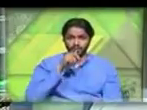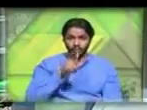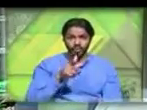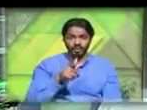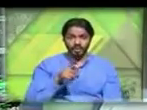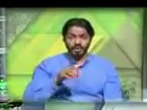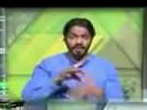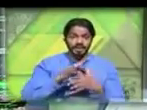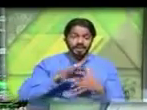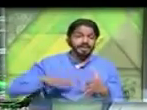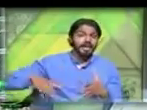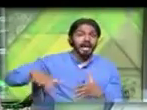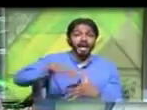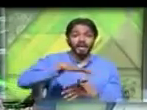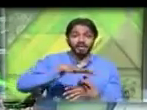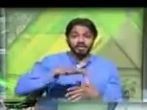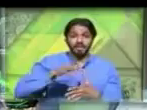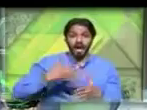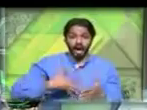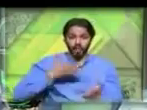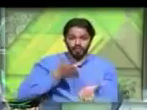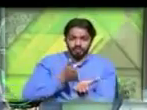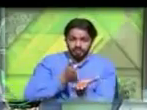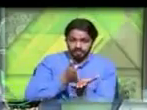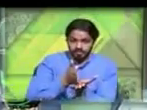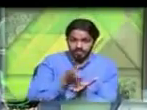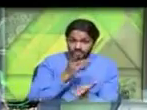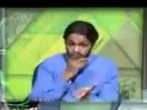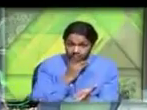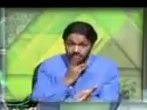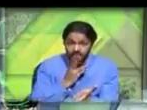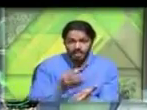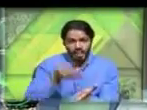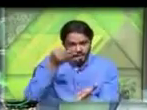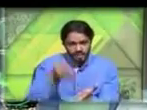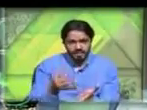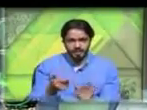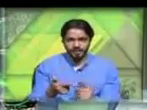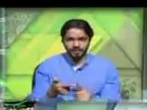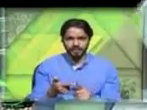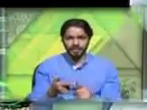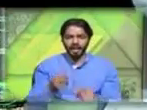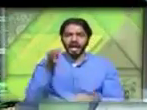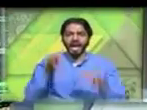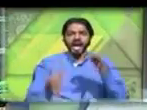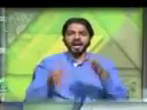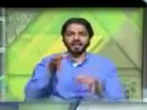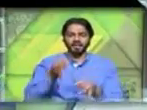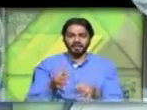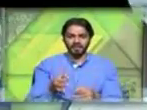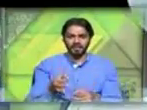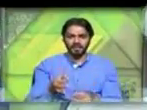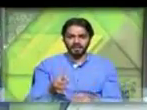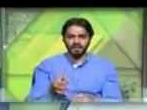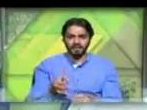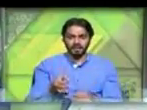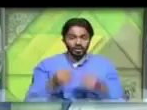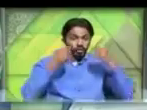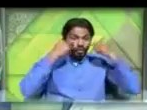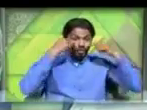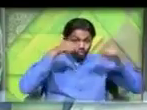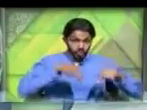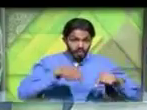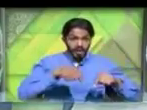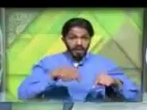وأمور الناس تستقيم في الدنيا مع العدل ولا تستقيم مع الظلم، فإذا أقيم أمر الدنيا